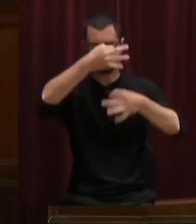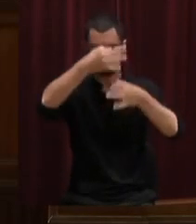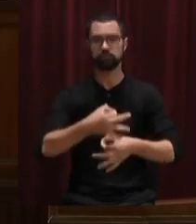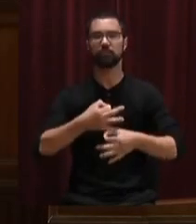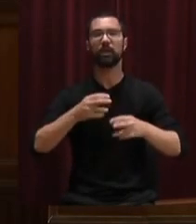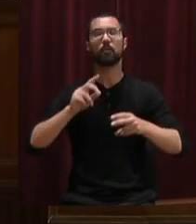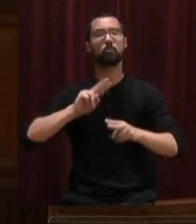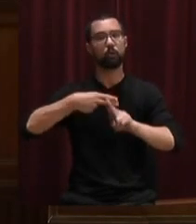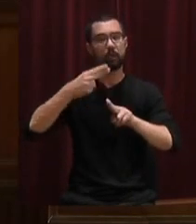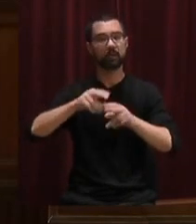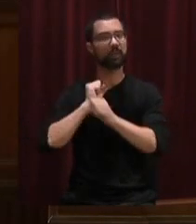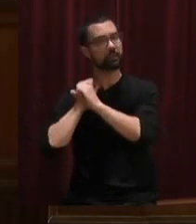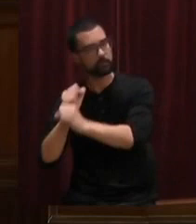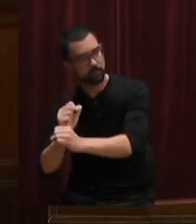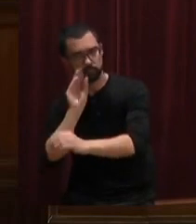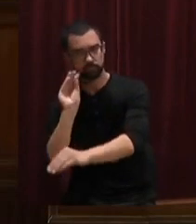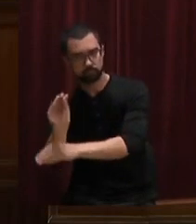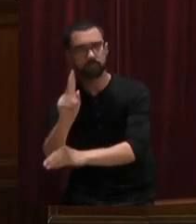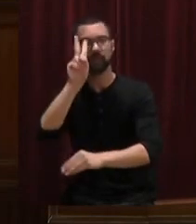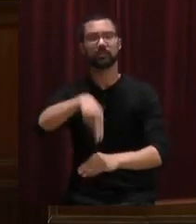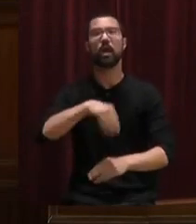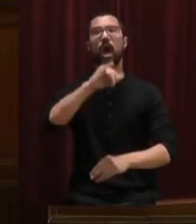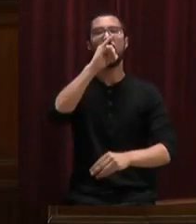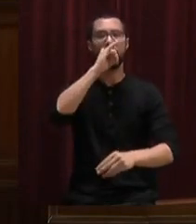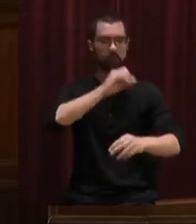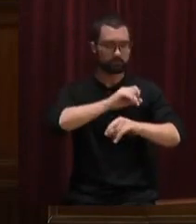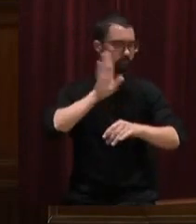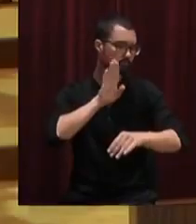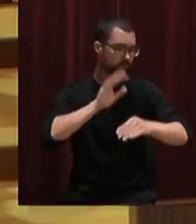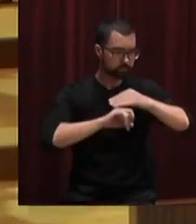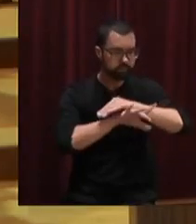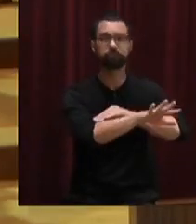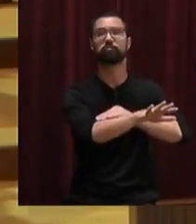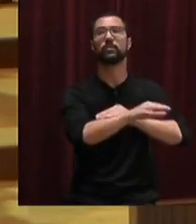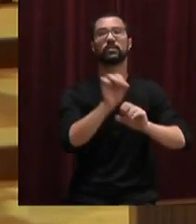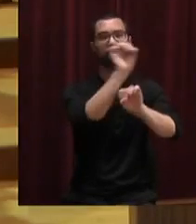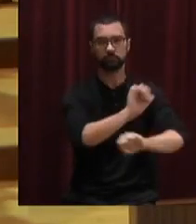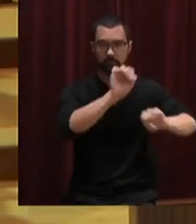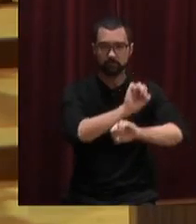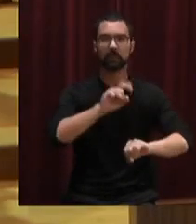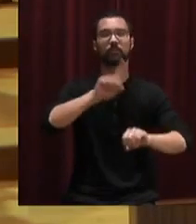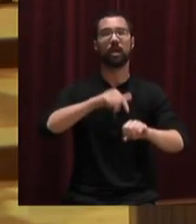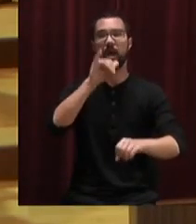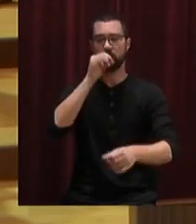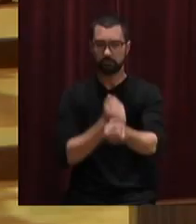dependència, garantir l'ampliació de reserves marines i derogar normativa estatal que perjudica greument la nostra economia i la nostra